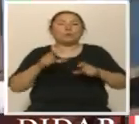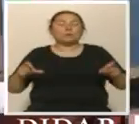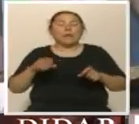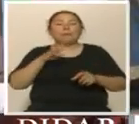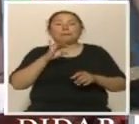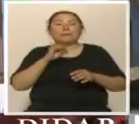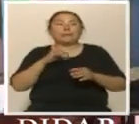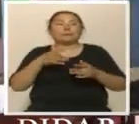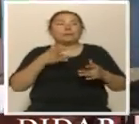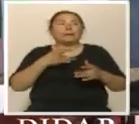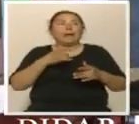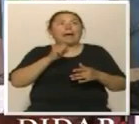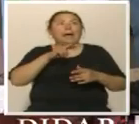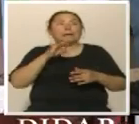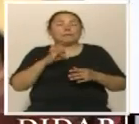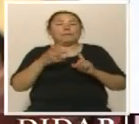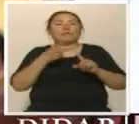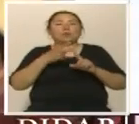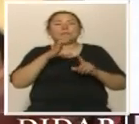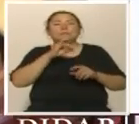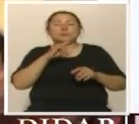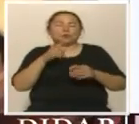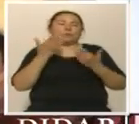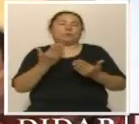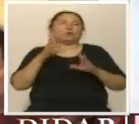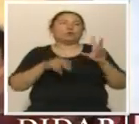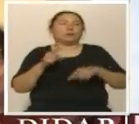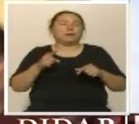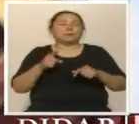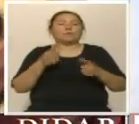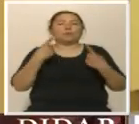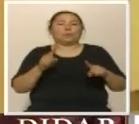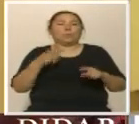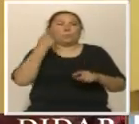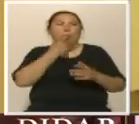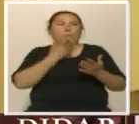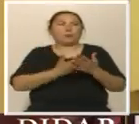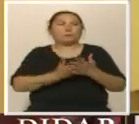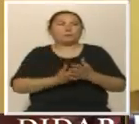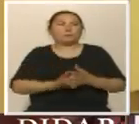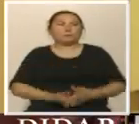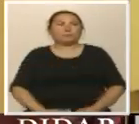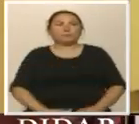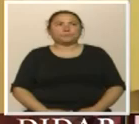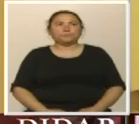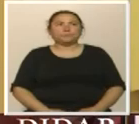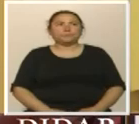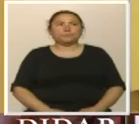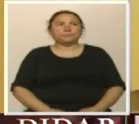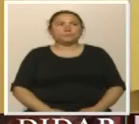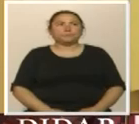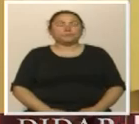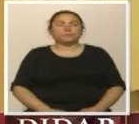абда коллеги играющего Али во втором сезоне его персонаж предстанет в ином свете брендж молчим да